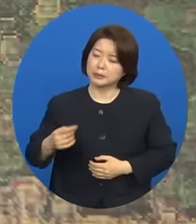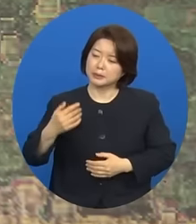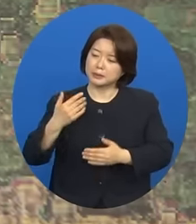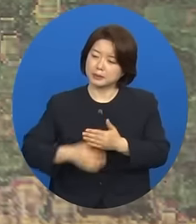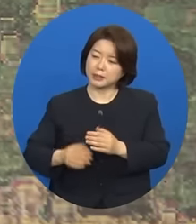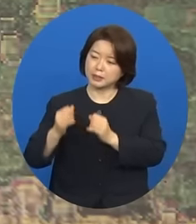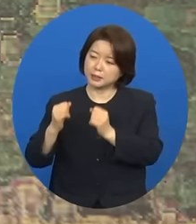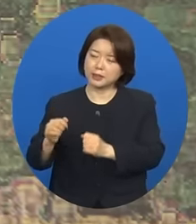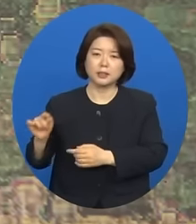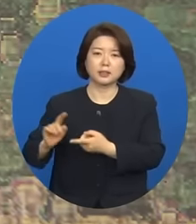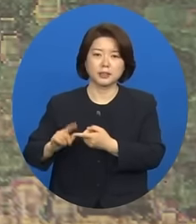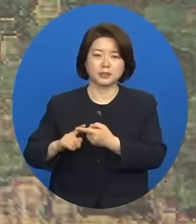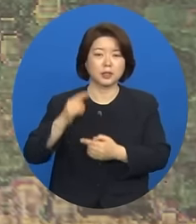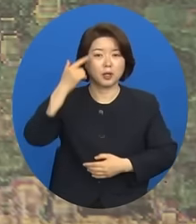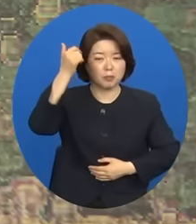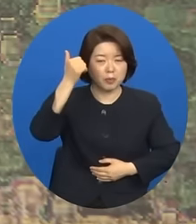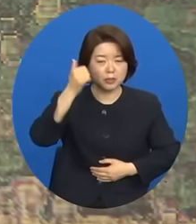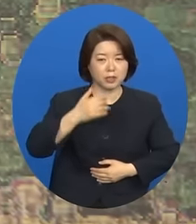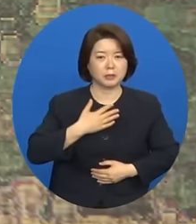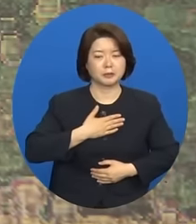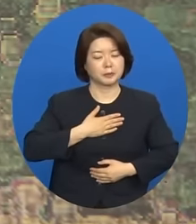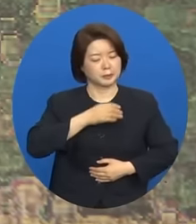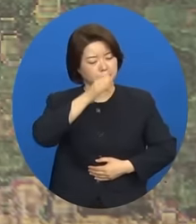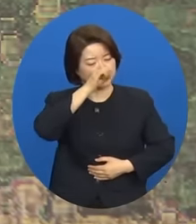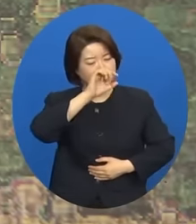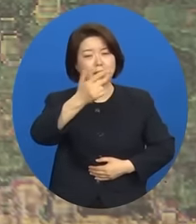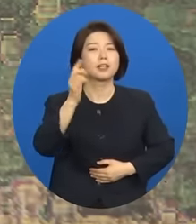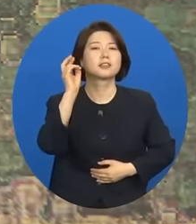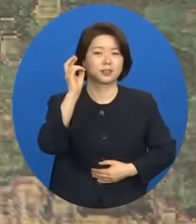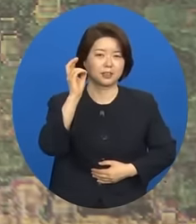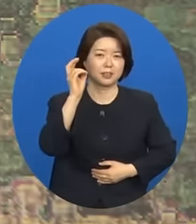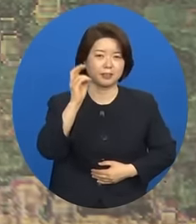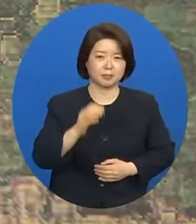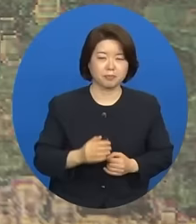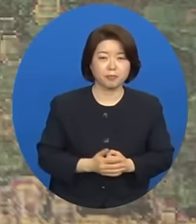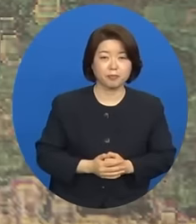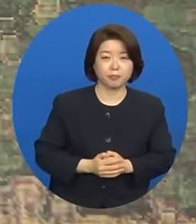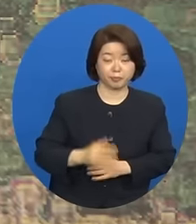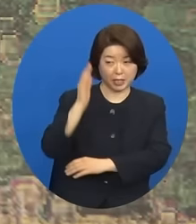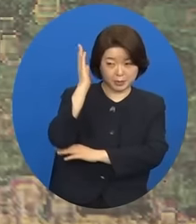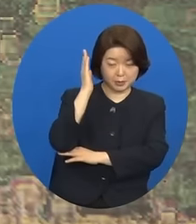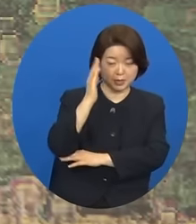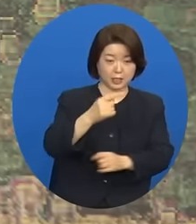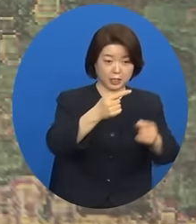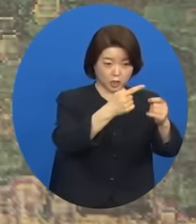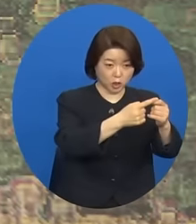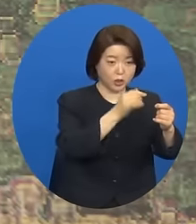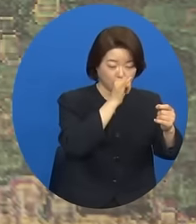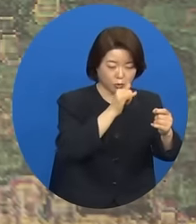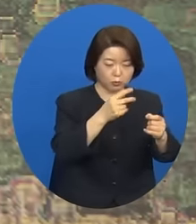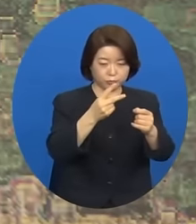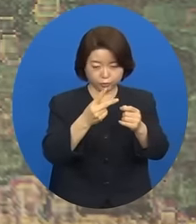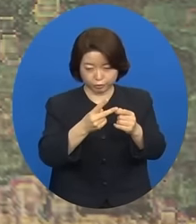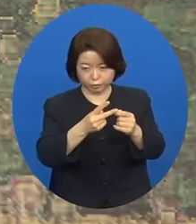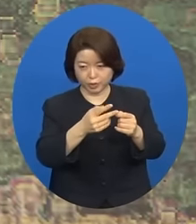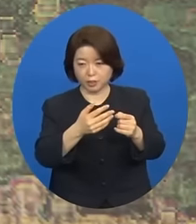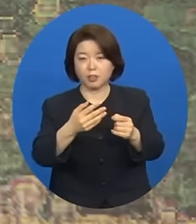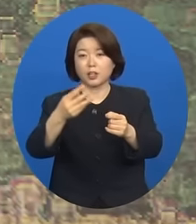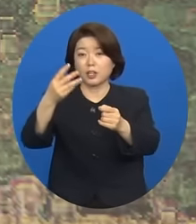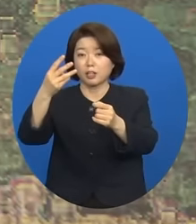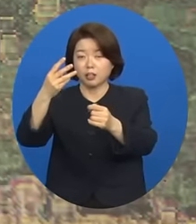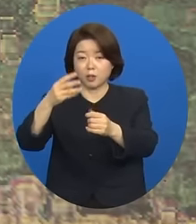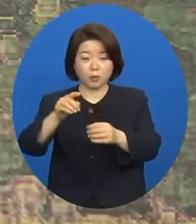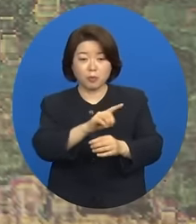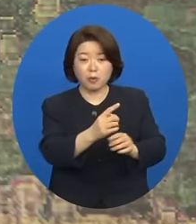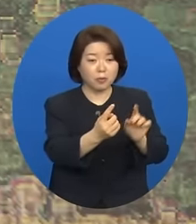대해서 목사님께서는 썩 그렇게 좋아하진 않으셨던 것 같아요. 그 세미나가 첫째 날 있었고 둘째 날 지나고